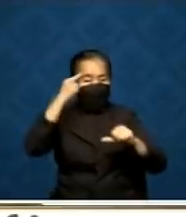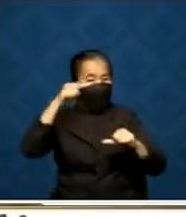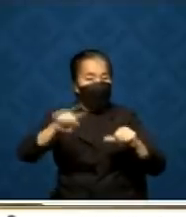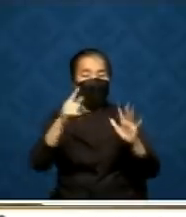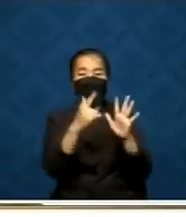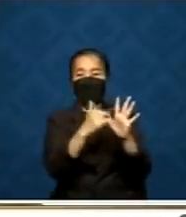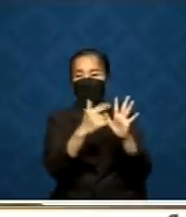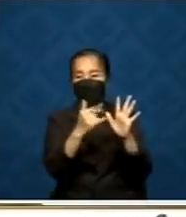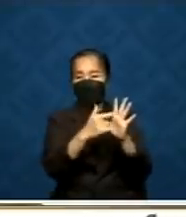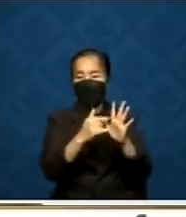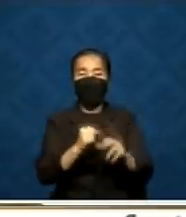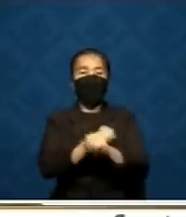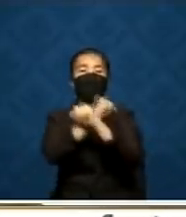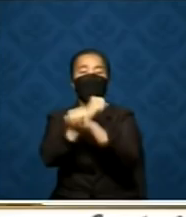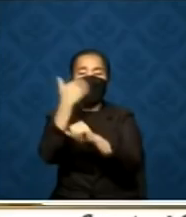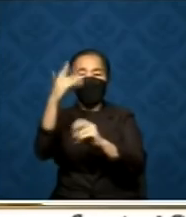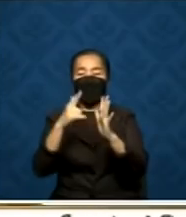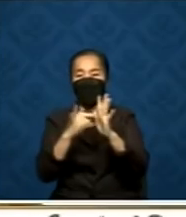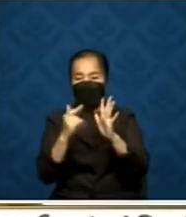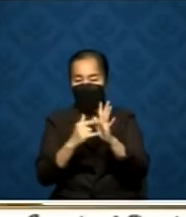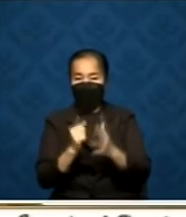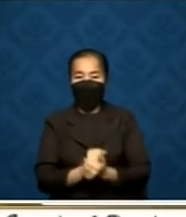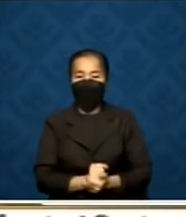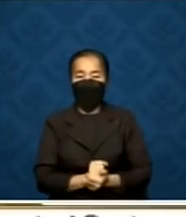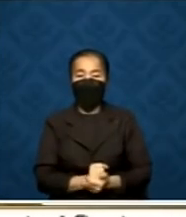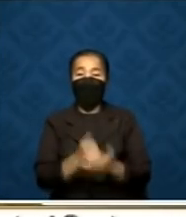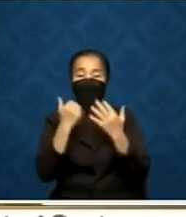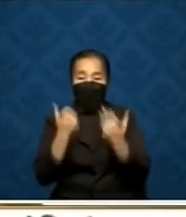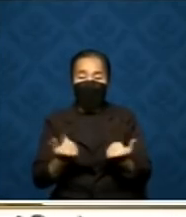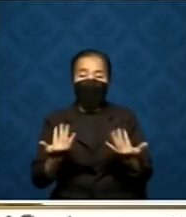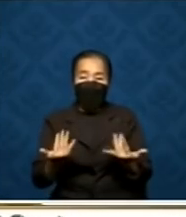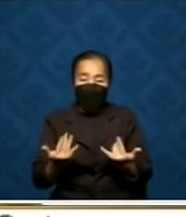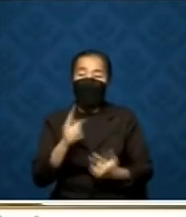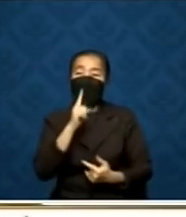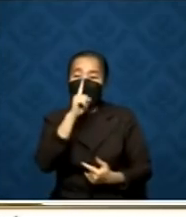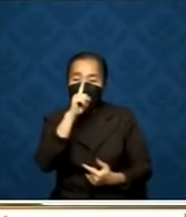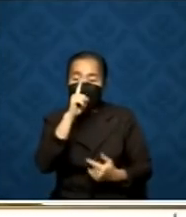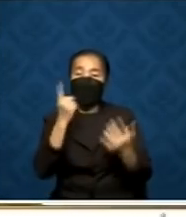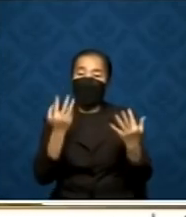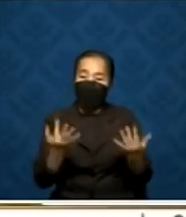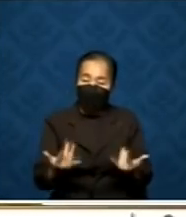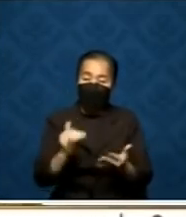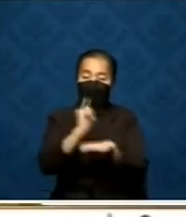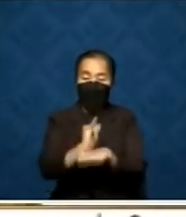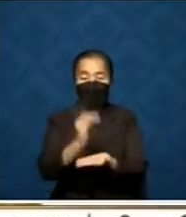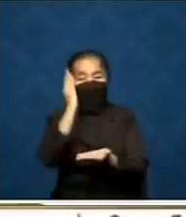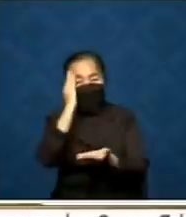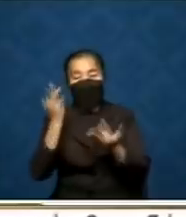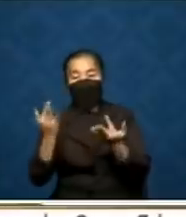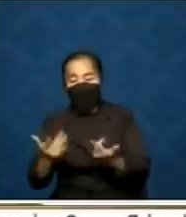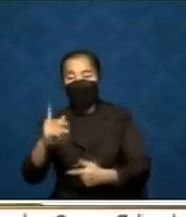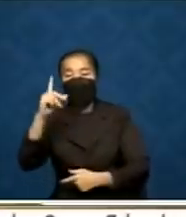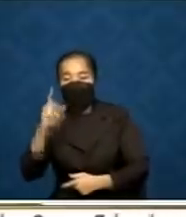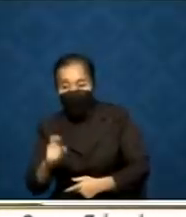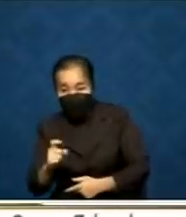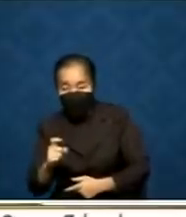ป้องกันไม่เอาไม่อยู่เราอย่างนี้แล้วเพราะฉะนั้นรอตรวจรอเตียงรอตายที่หน้าชัดเจนที่สุด